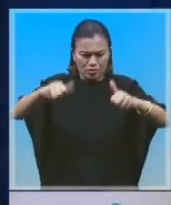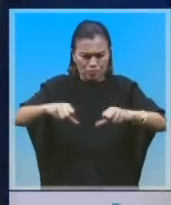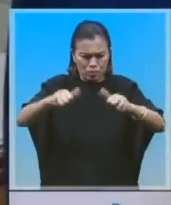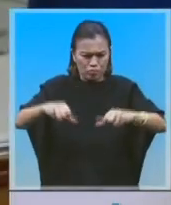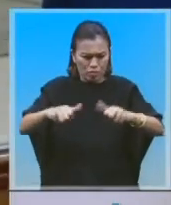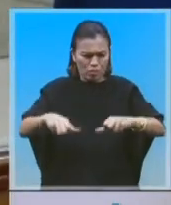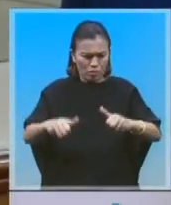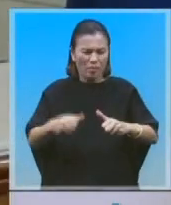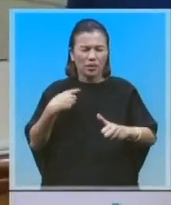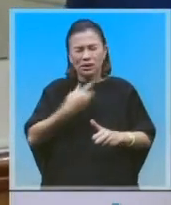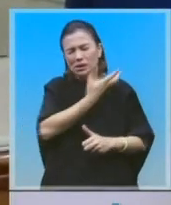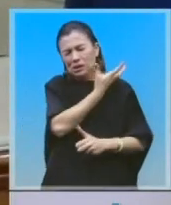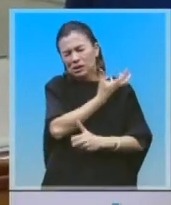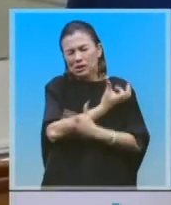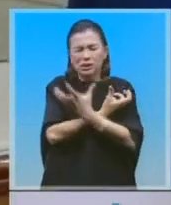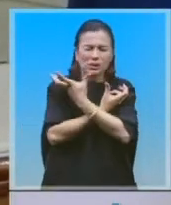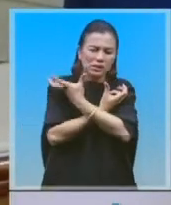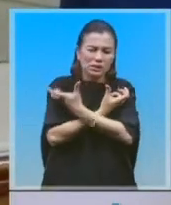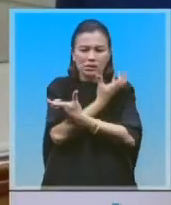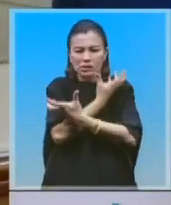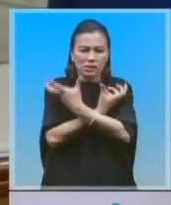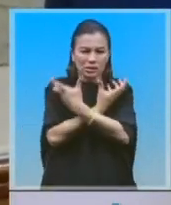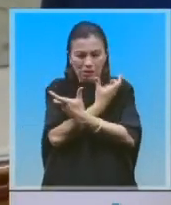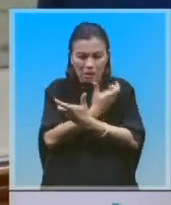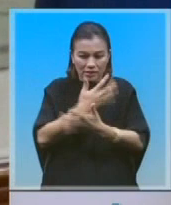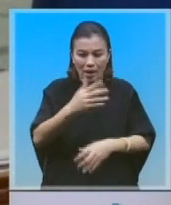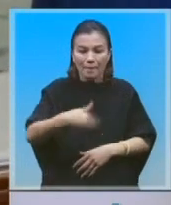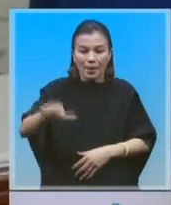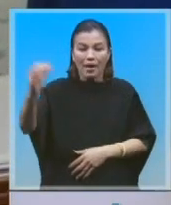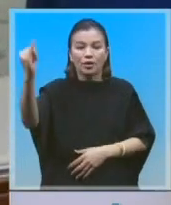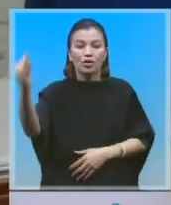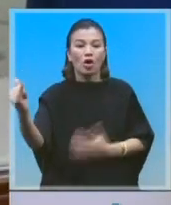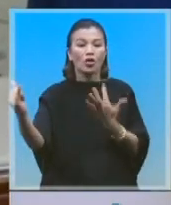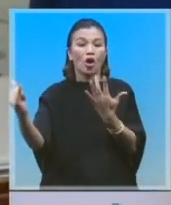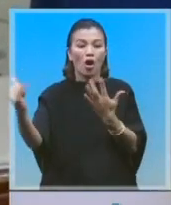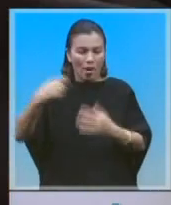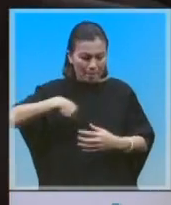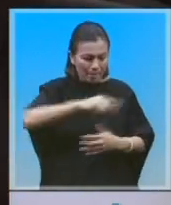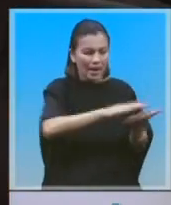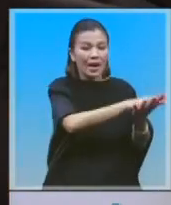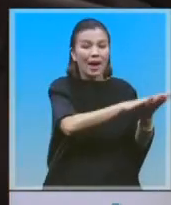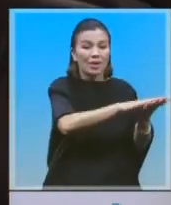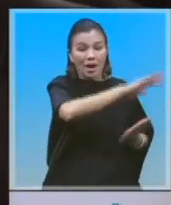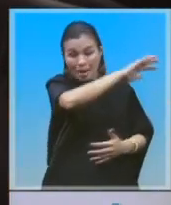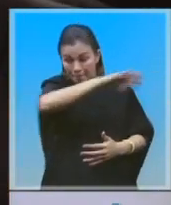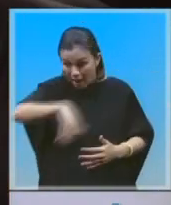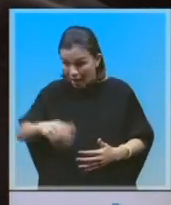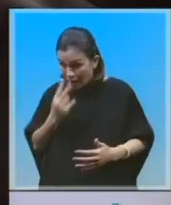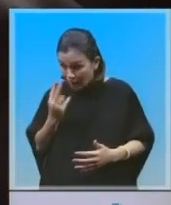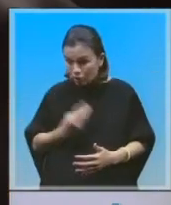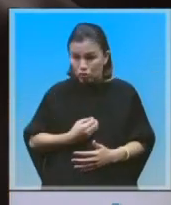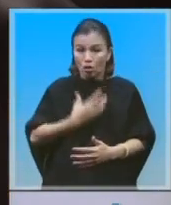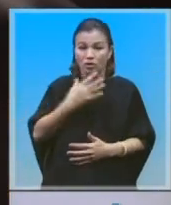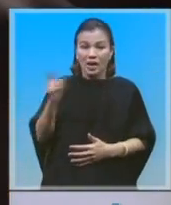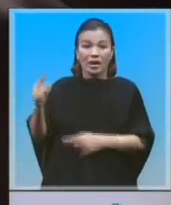าเมื่อยมากหมอนวดจึงให้ไปนอนรอที่เตียงด้านในก่อนแล้วก็เดินไปล้างมือปรากฏว่ากลับมาเนี่ยนะครับตกใจเลยคือนางส